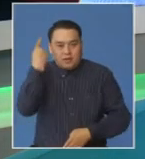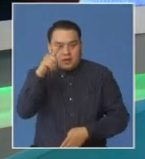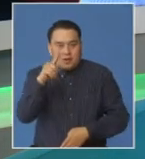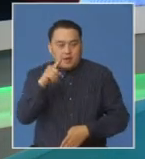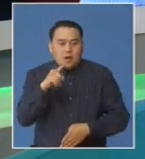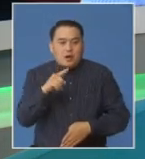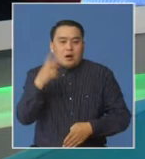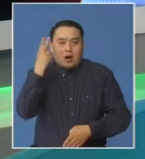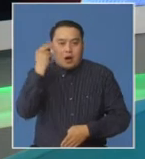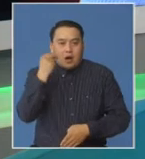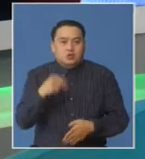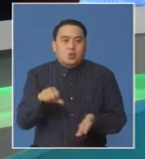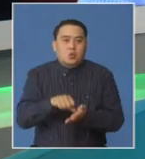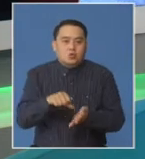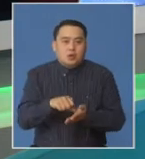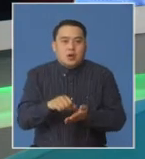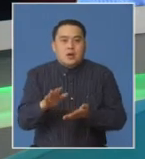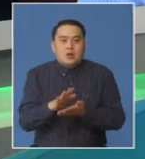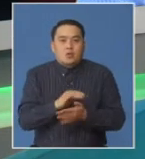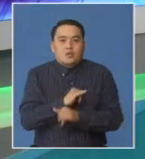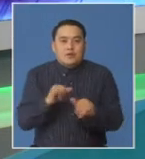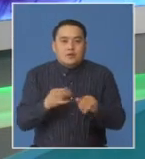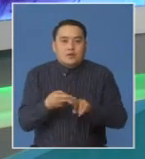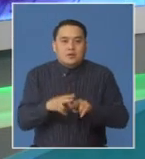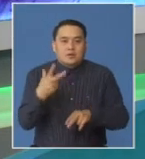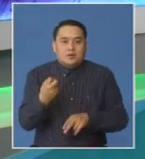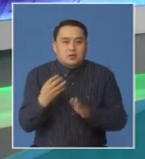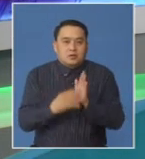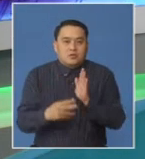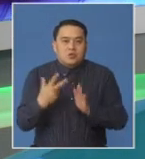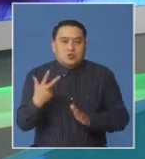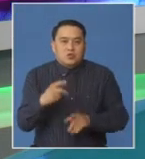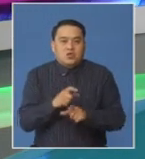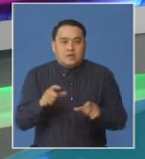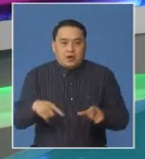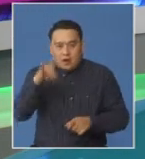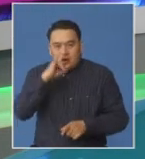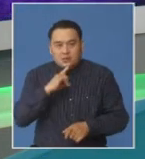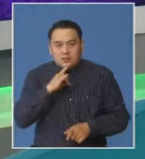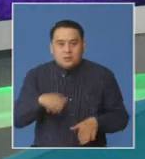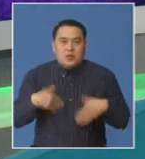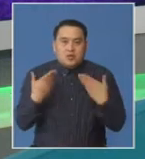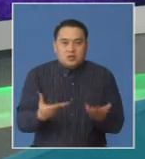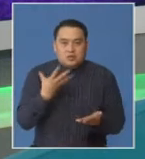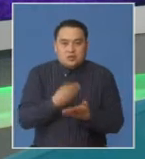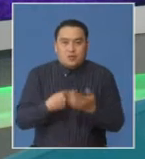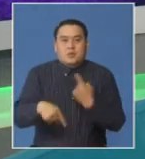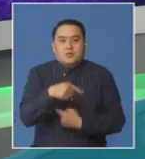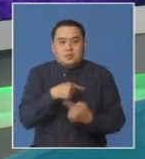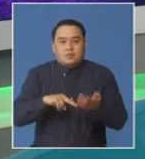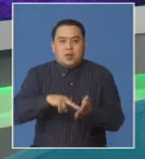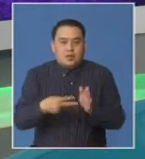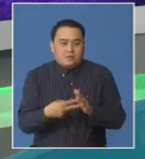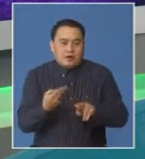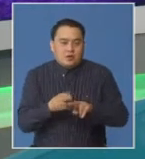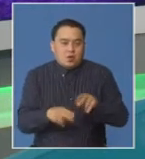идеи. Количество претендентов на грант растет. В этом году 393 человек со всего Казахстана предложили свои